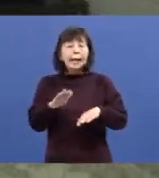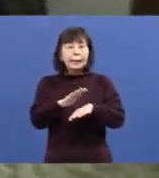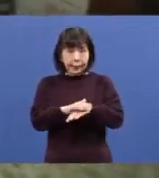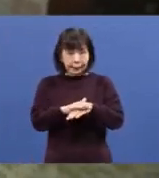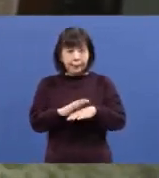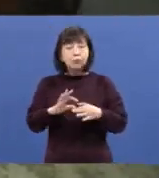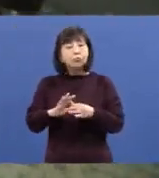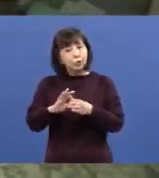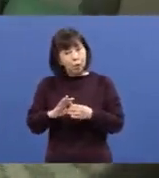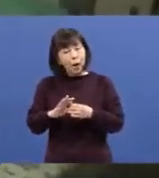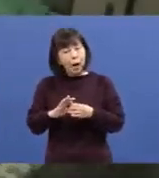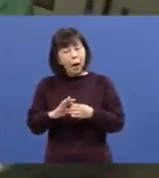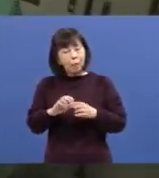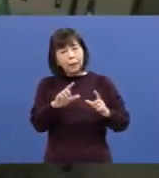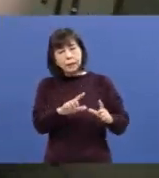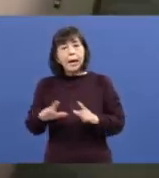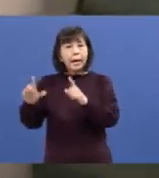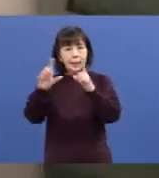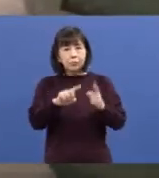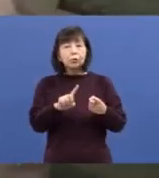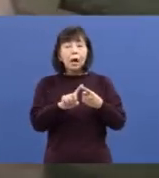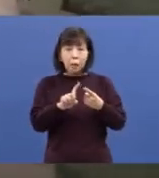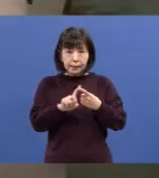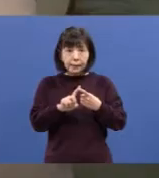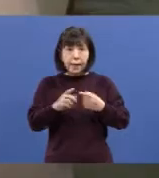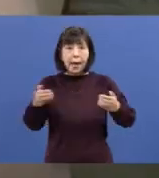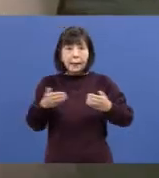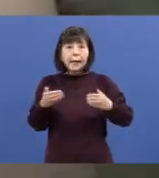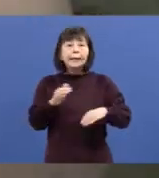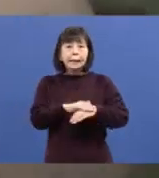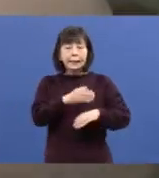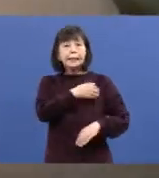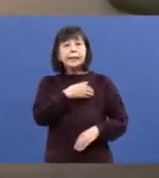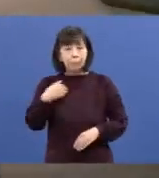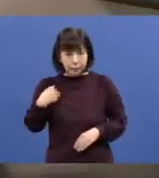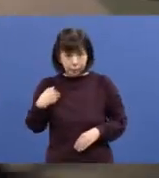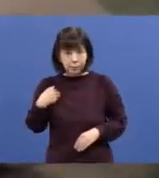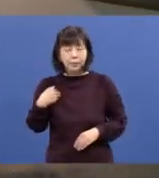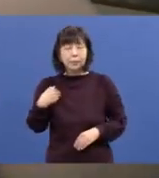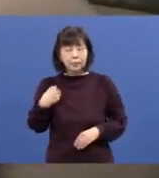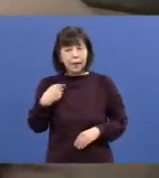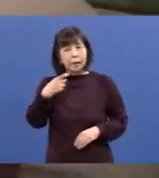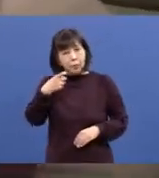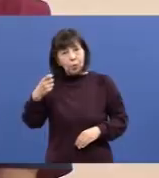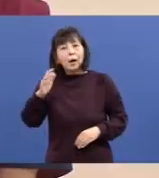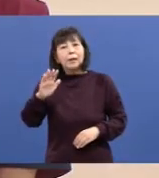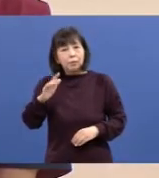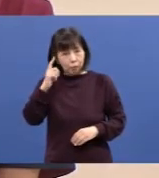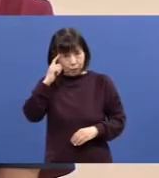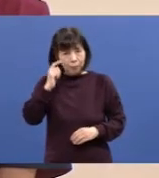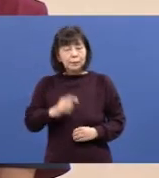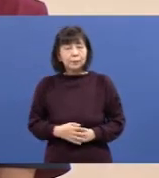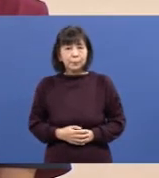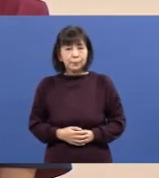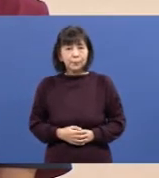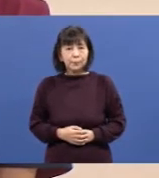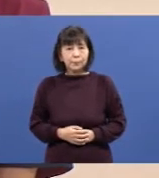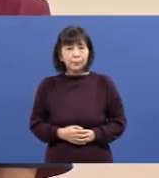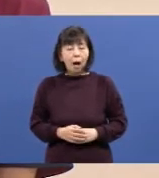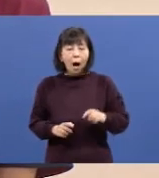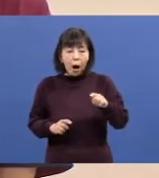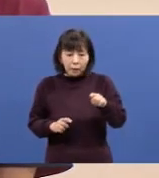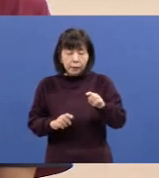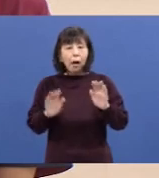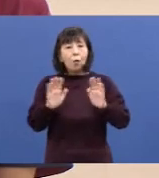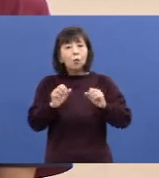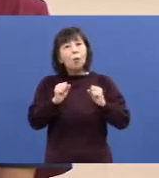に関してはライフスタイルに合わせた働き方ができることが魅力だと思っています。 足立さんはお子さ